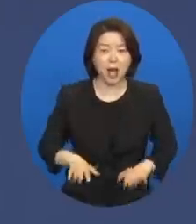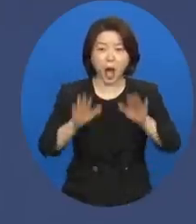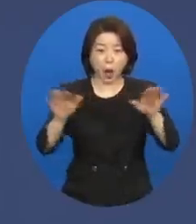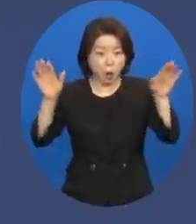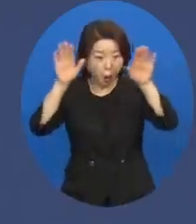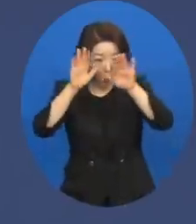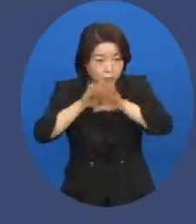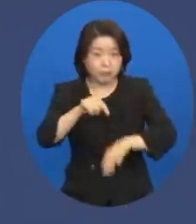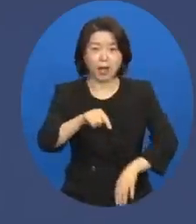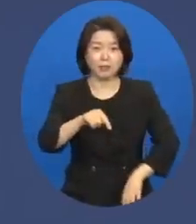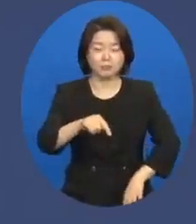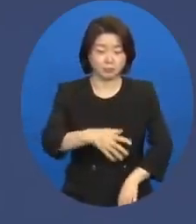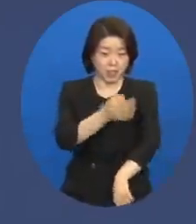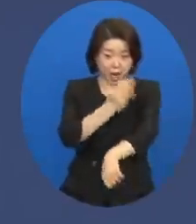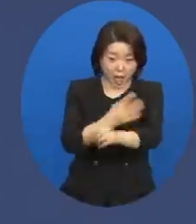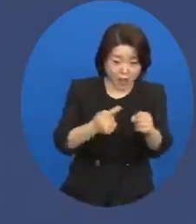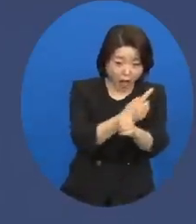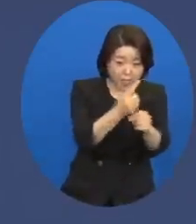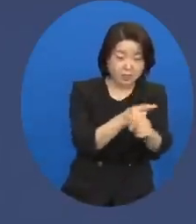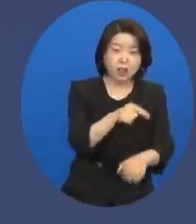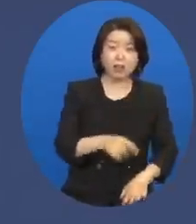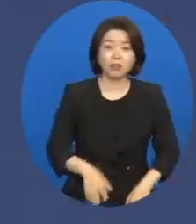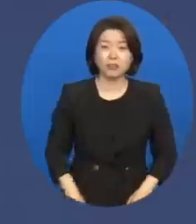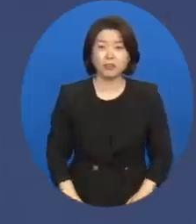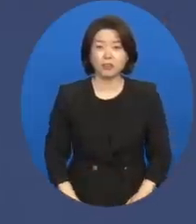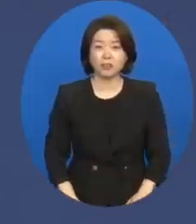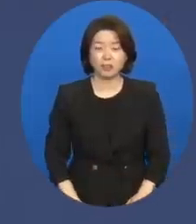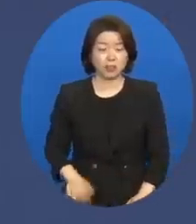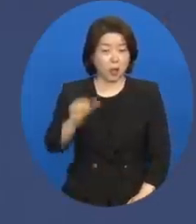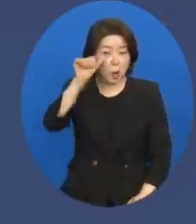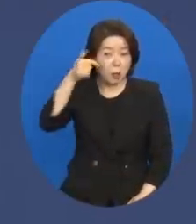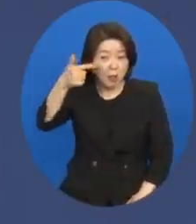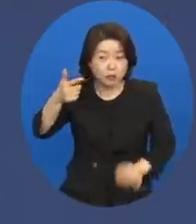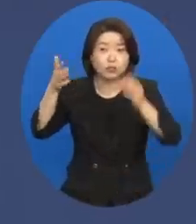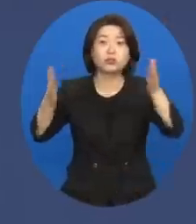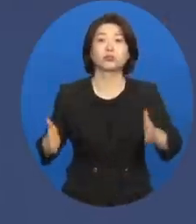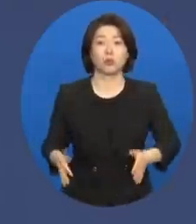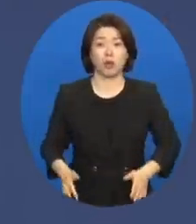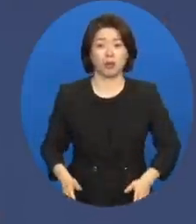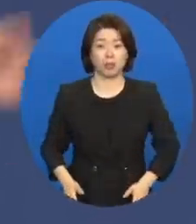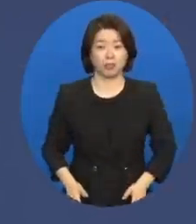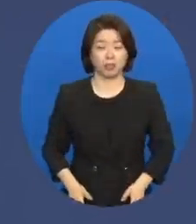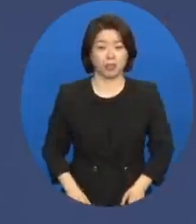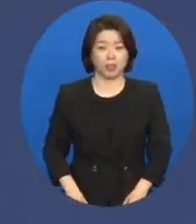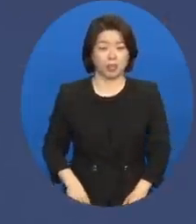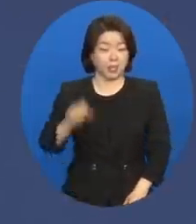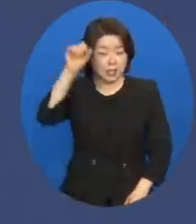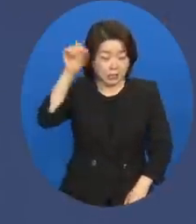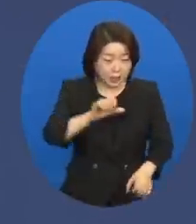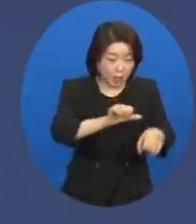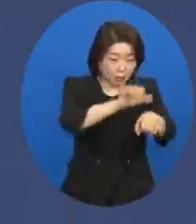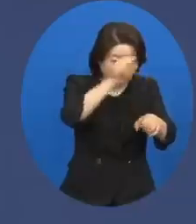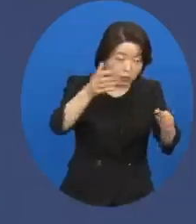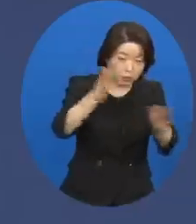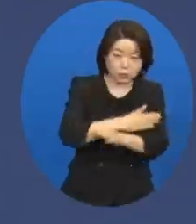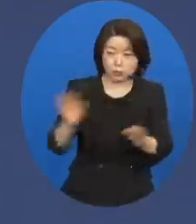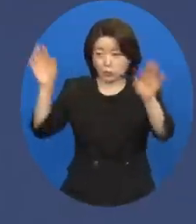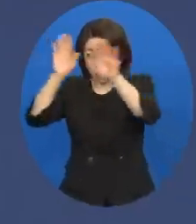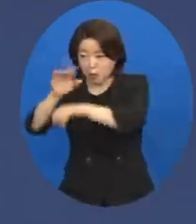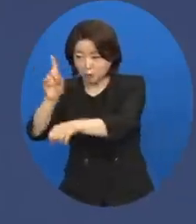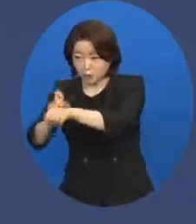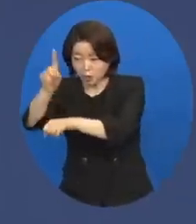여기 간단하게 한 시간이지만 이거 5박 6일 동안 하거든요 5박 6일 새벽 5시부터 밤